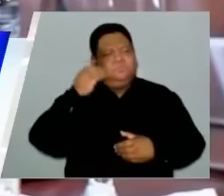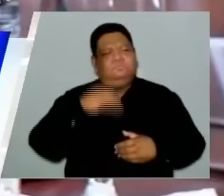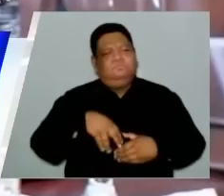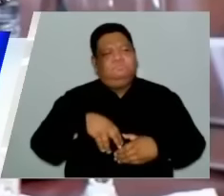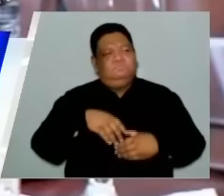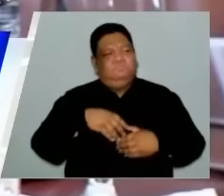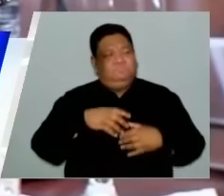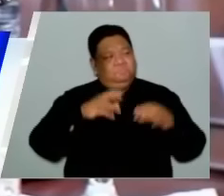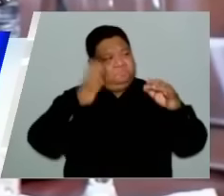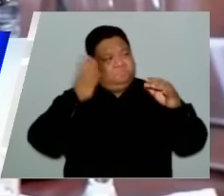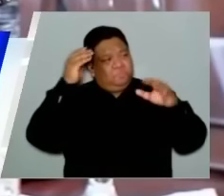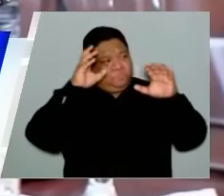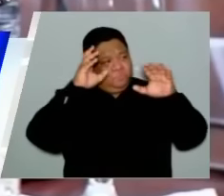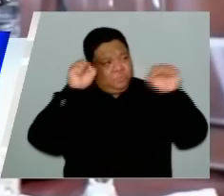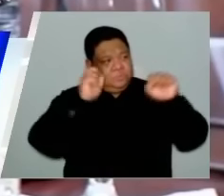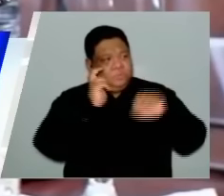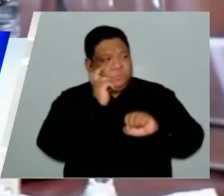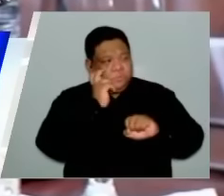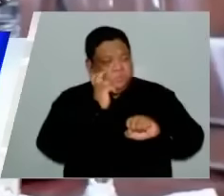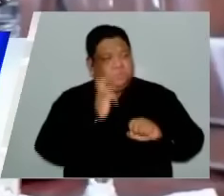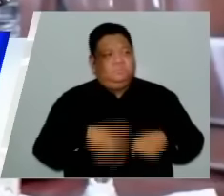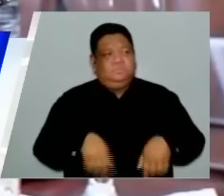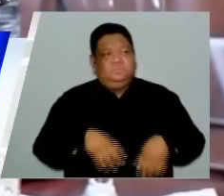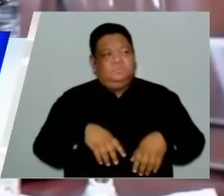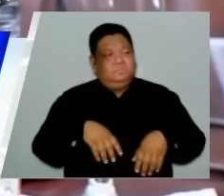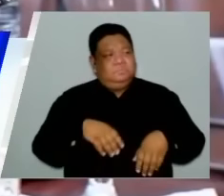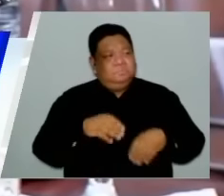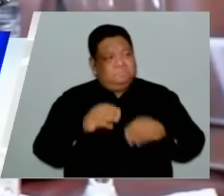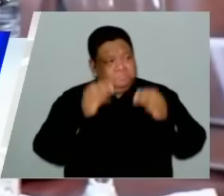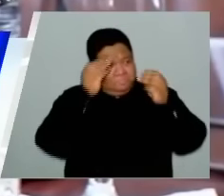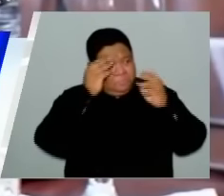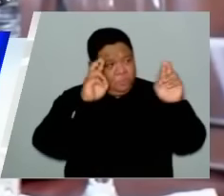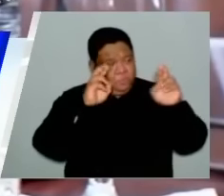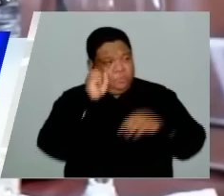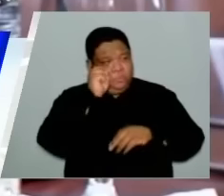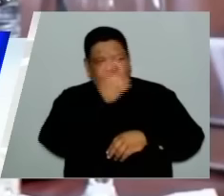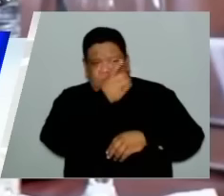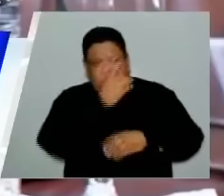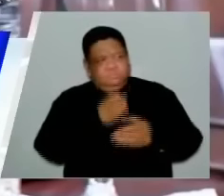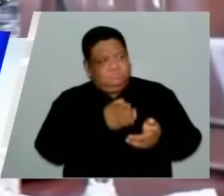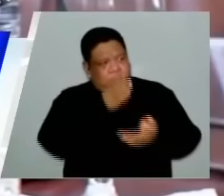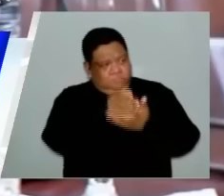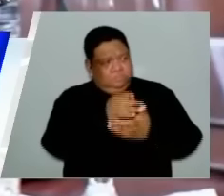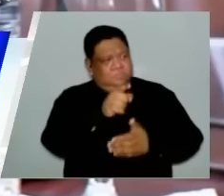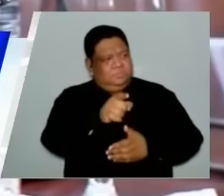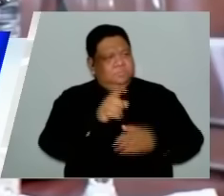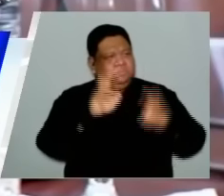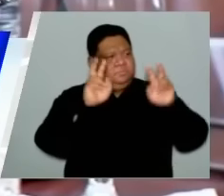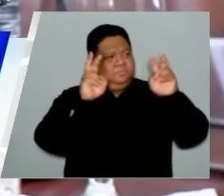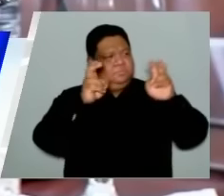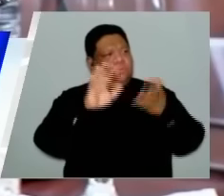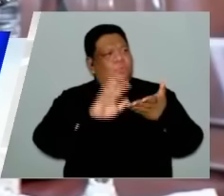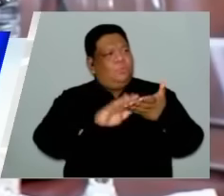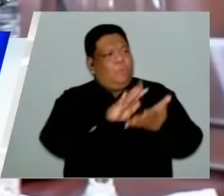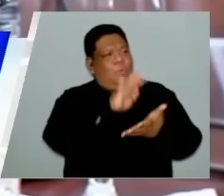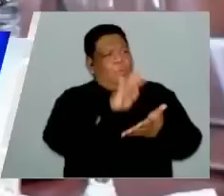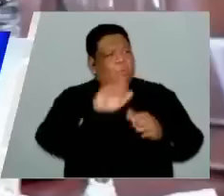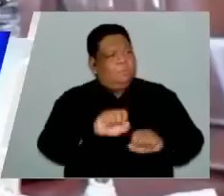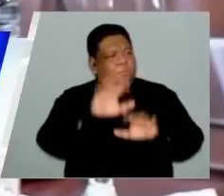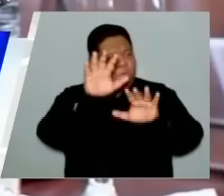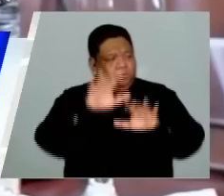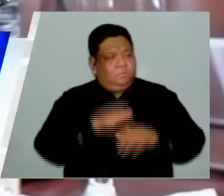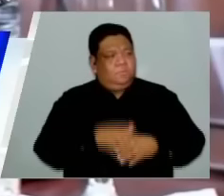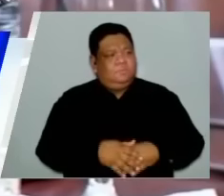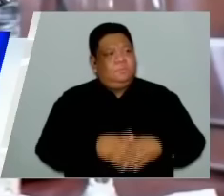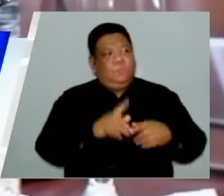Duterte. At pag umaalis na po sila doon sa Glory Mountain, dala na po nila yung mga bag. E siya pong bag